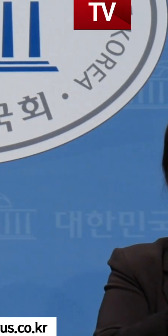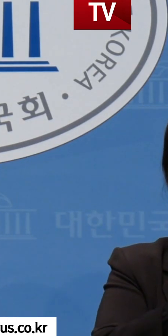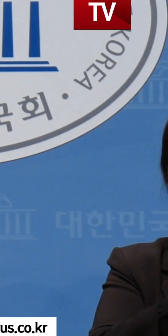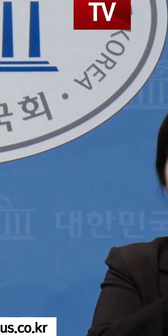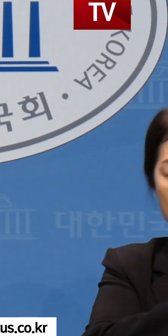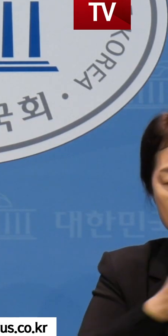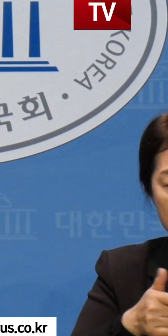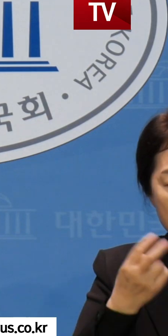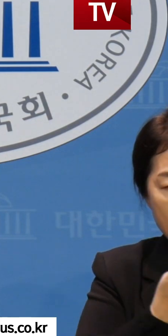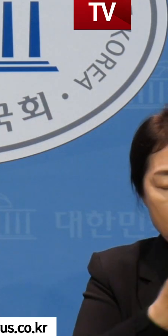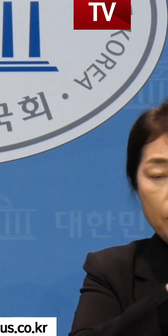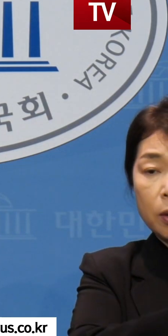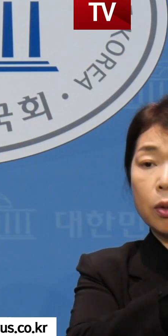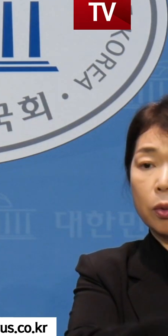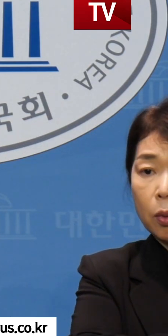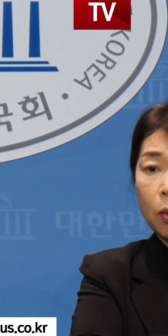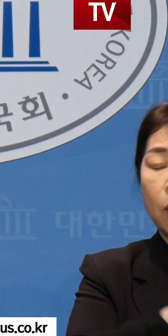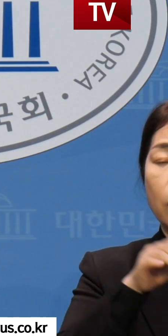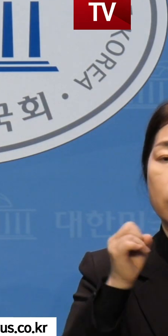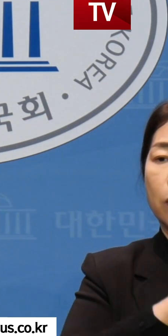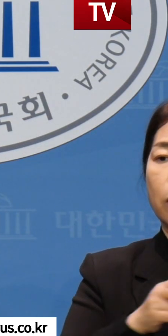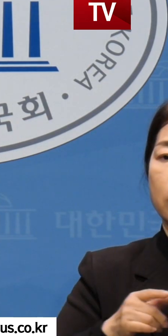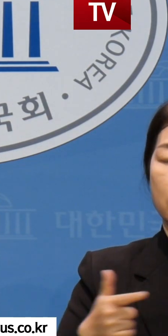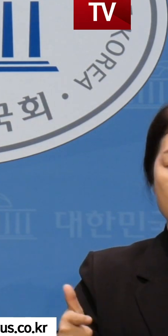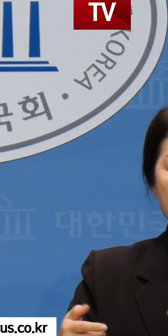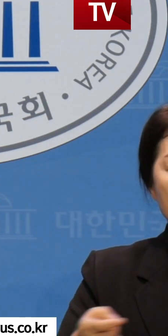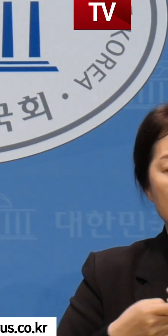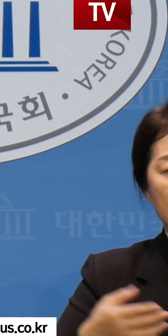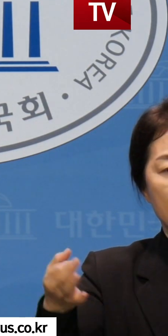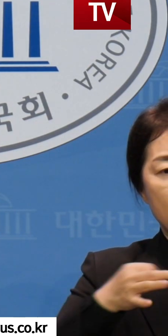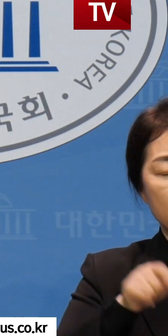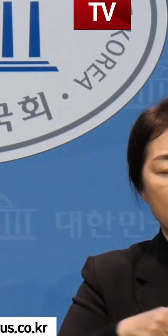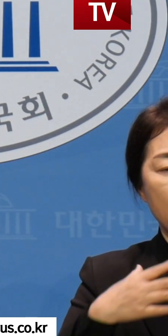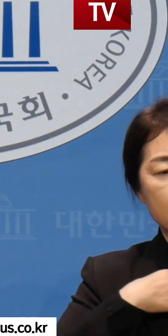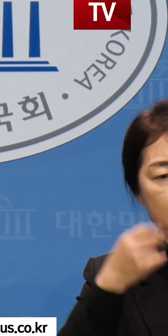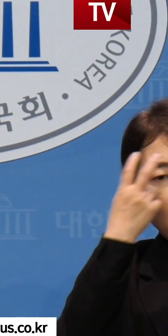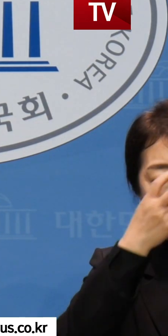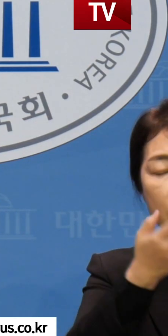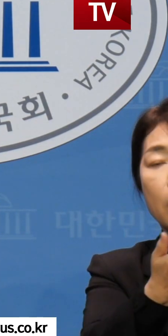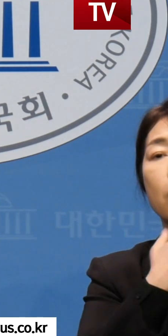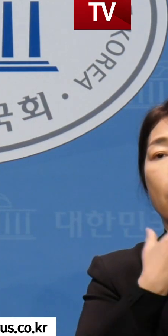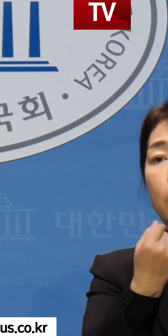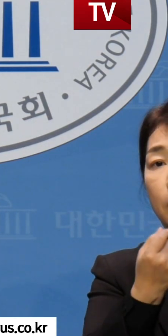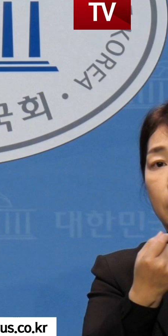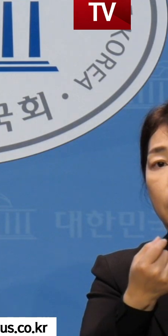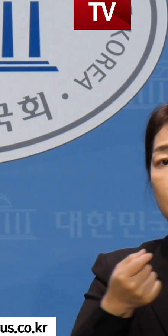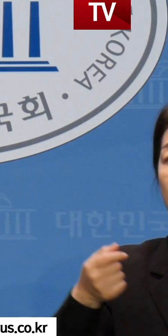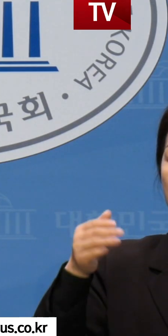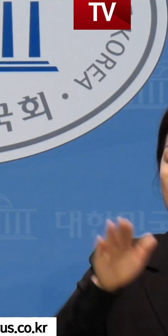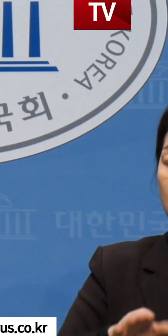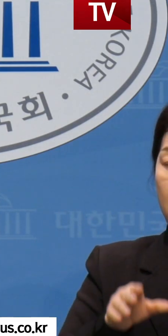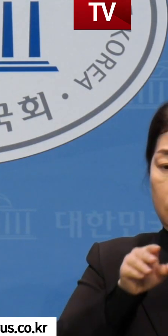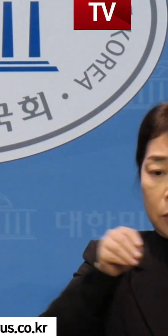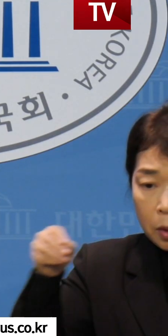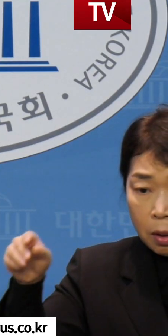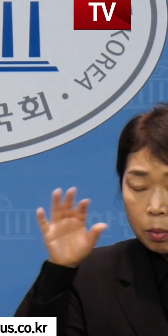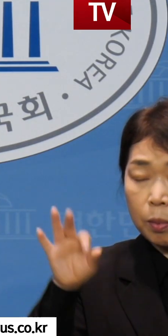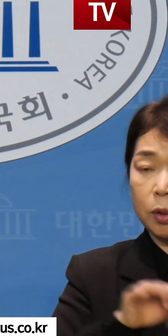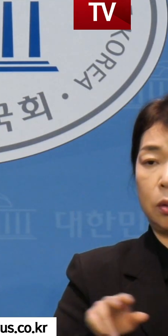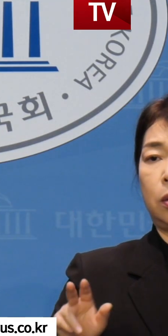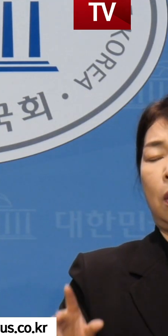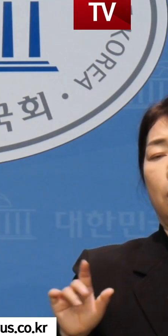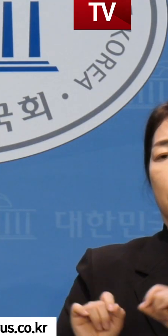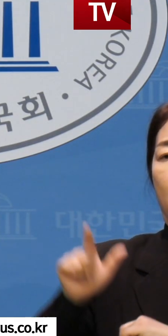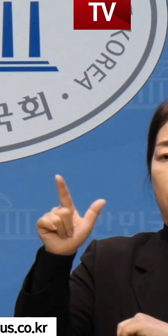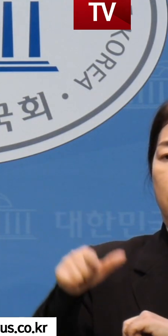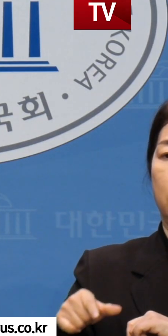대주단 협약 통한 만기 연장으로 외형적으로는 안정적으로 관리된 것처럼 보입니다. 그러나 현재